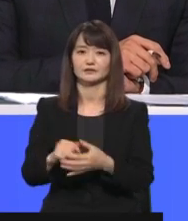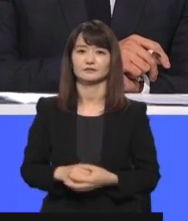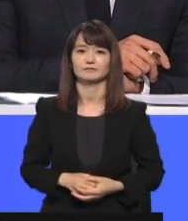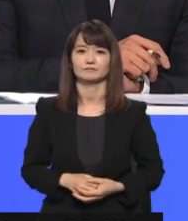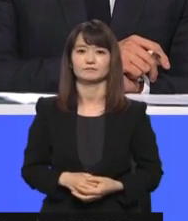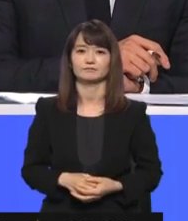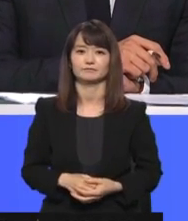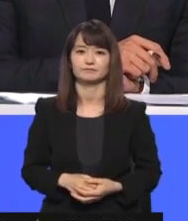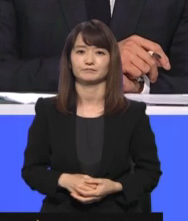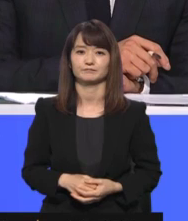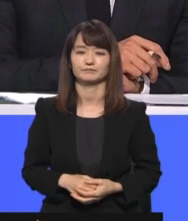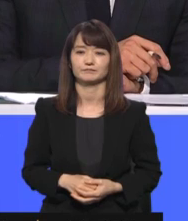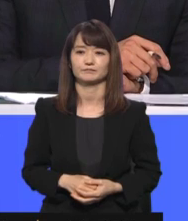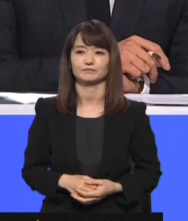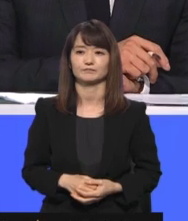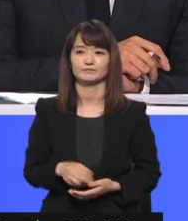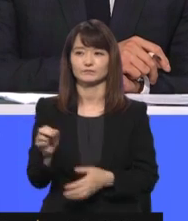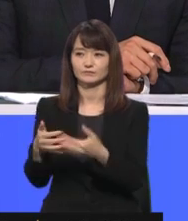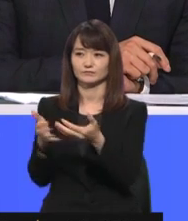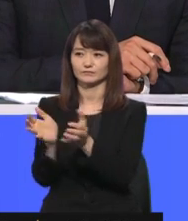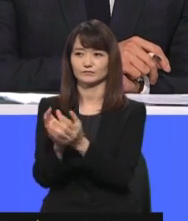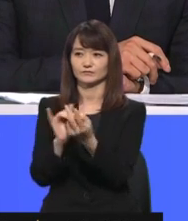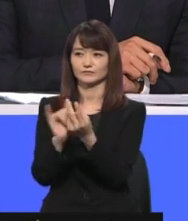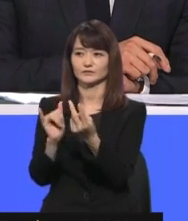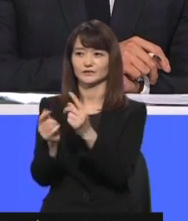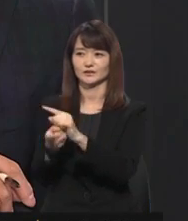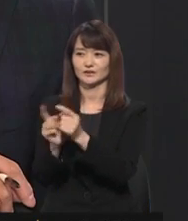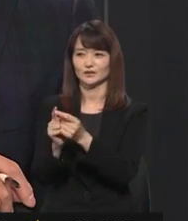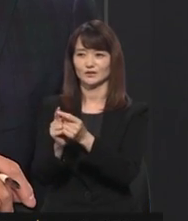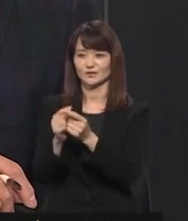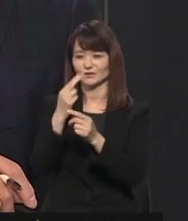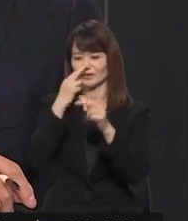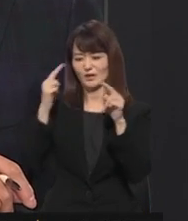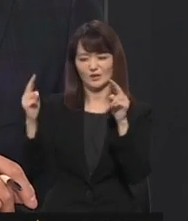님께서 여당 두 분이 서로 전혀 안 맞는군요